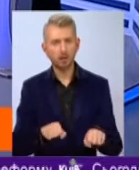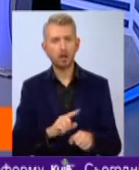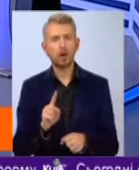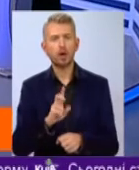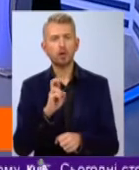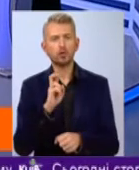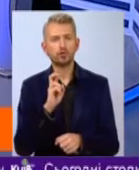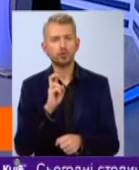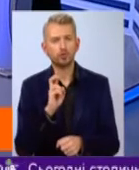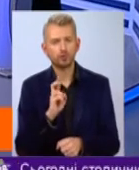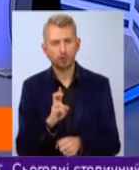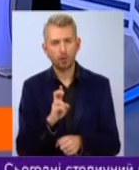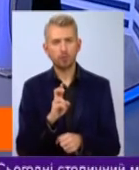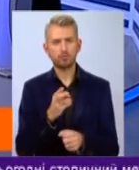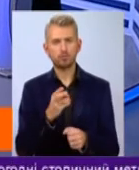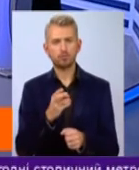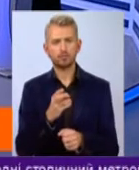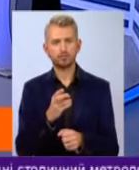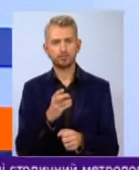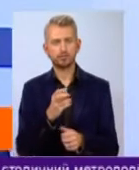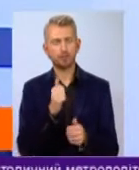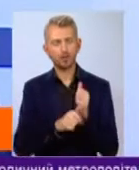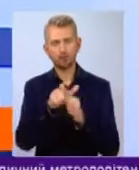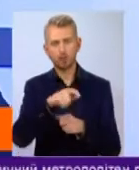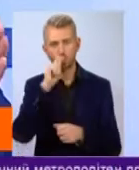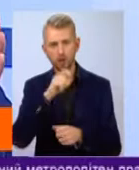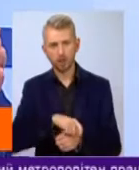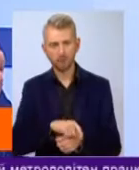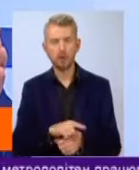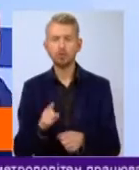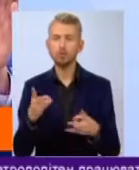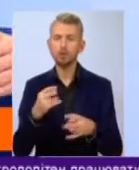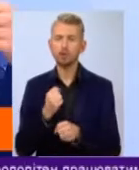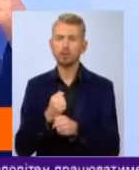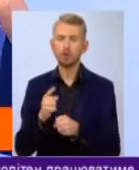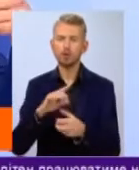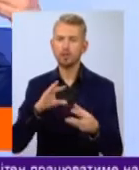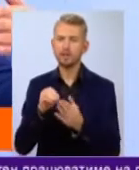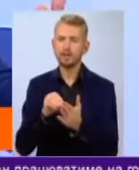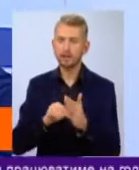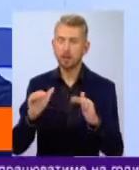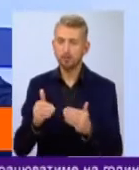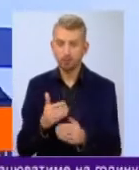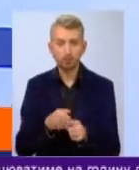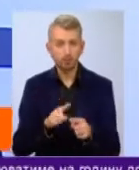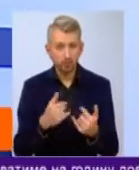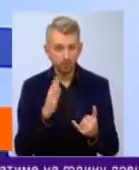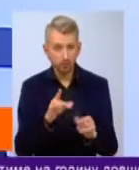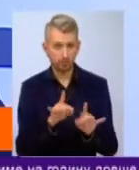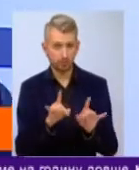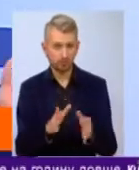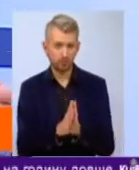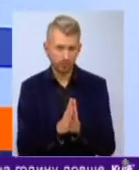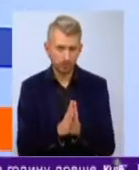кожного громадянина України. Друге питання. Що потрібно зробити для того, щоб статистика зменшилася? Якраз про це я зараз вам розповідаю. Так. Будь